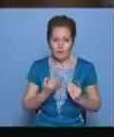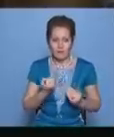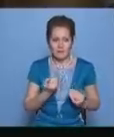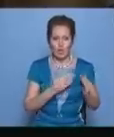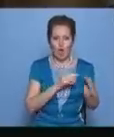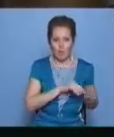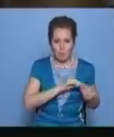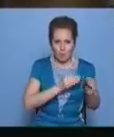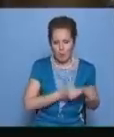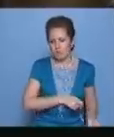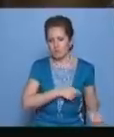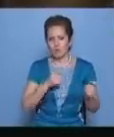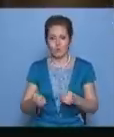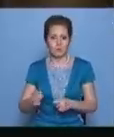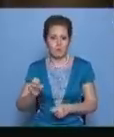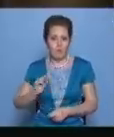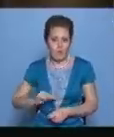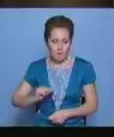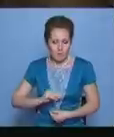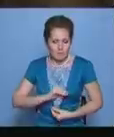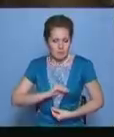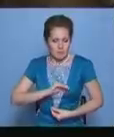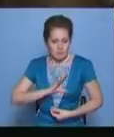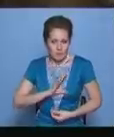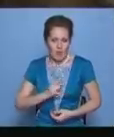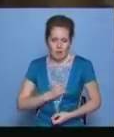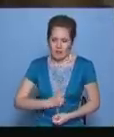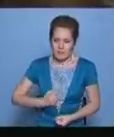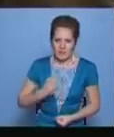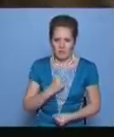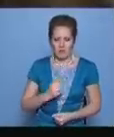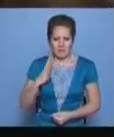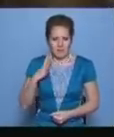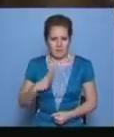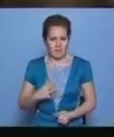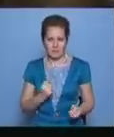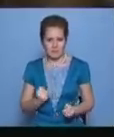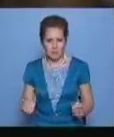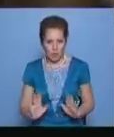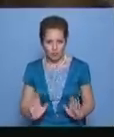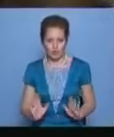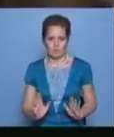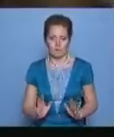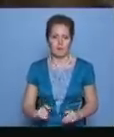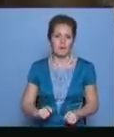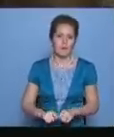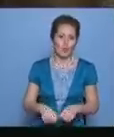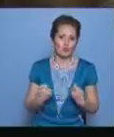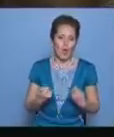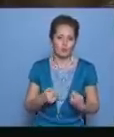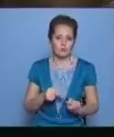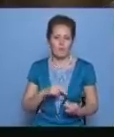В агрессивности, несдержанности, нарушаются